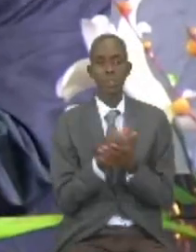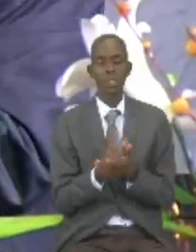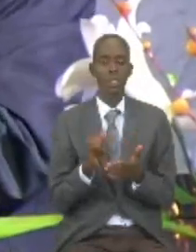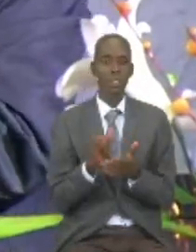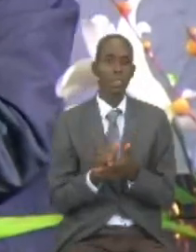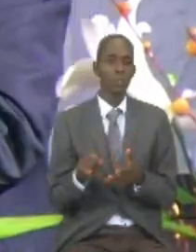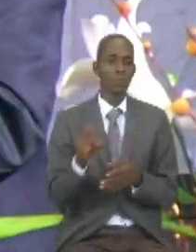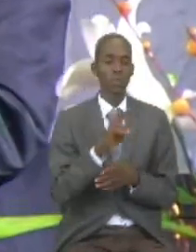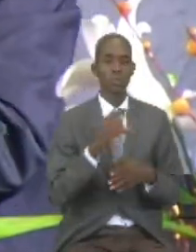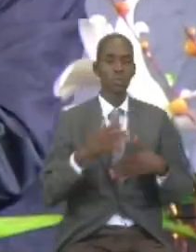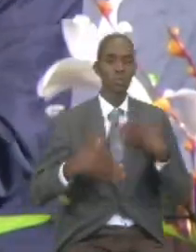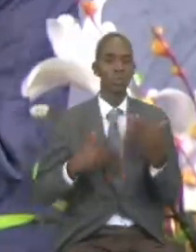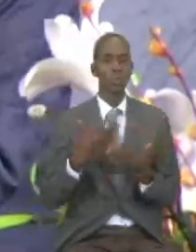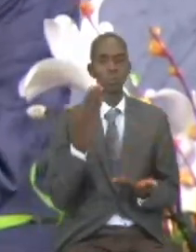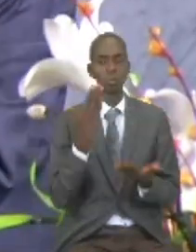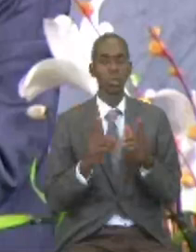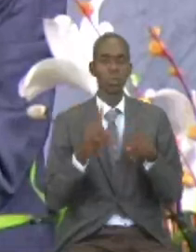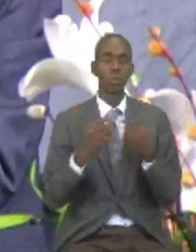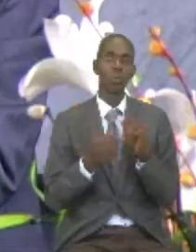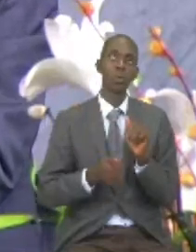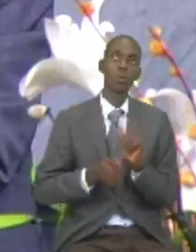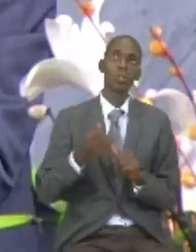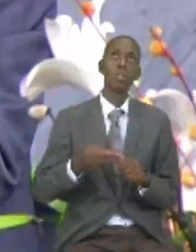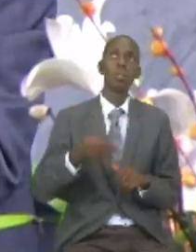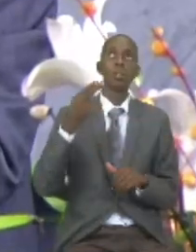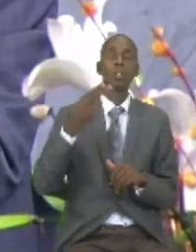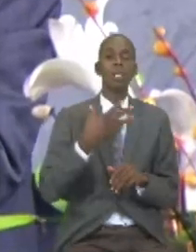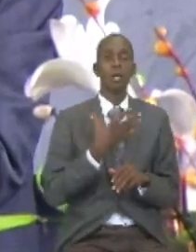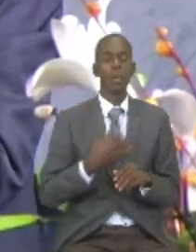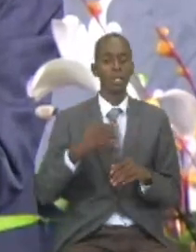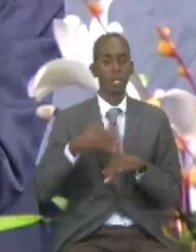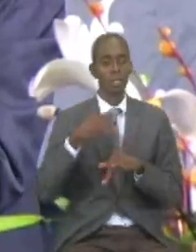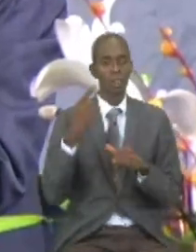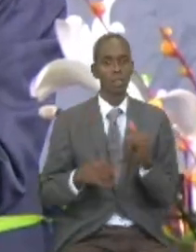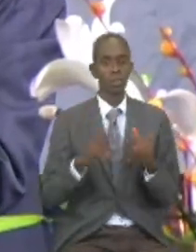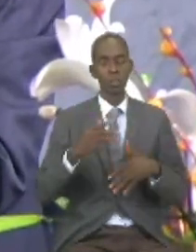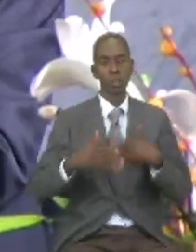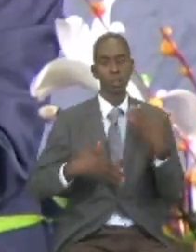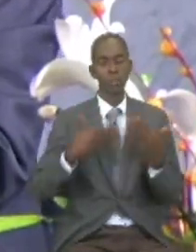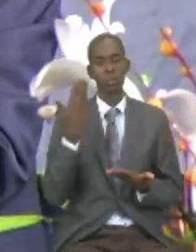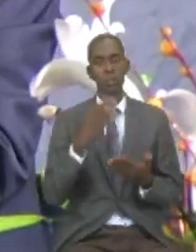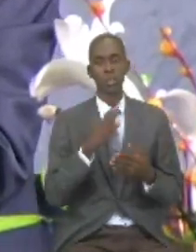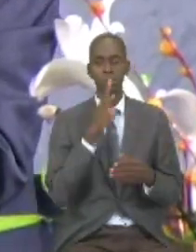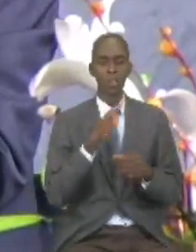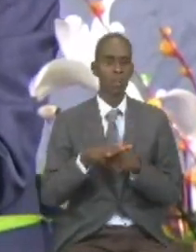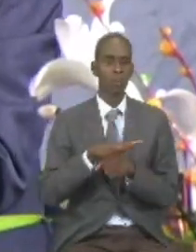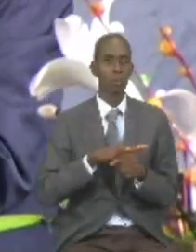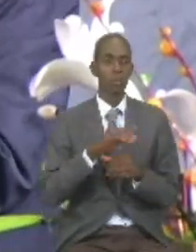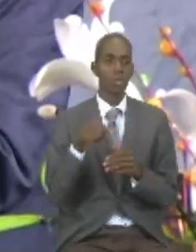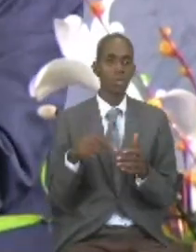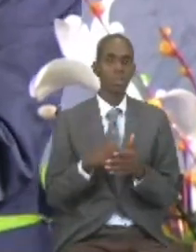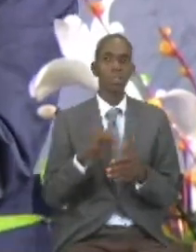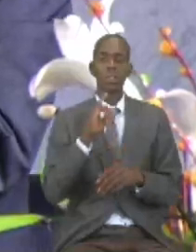cette expérience, leur joie va toujours s'accroître et finalement votre joie sera